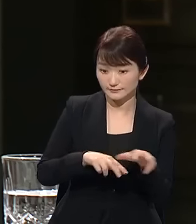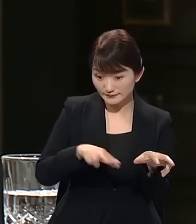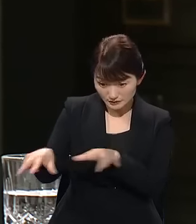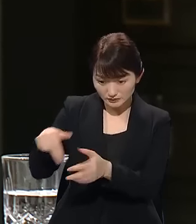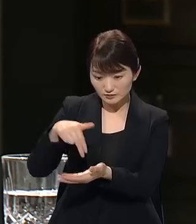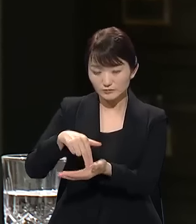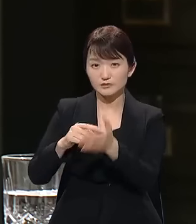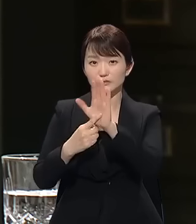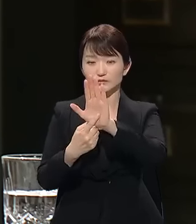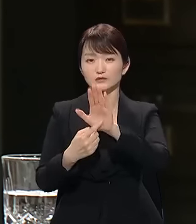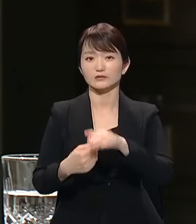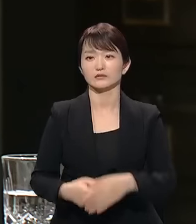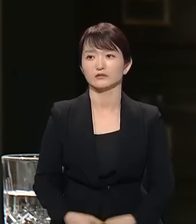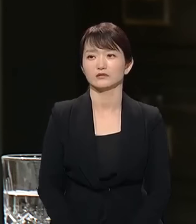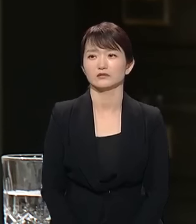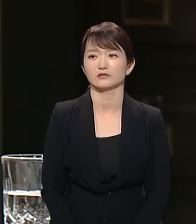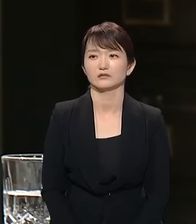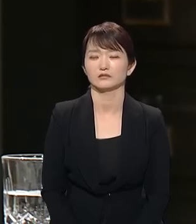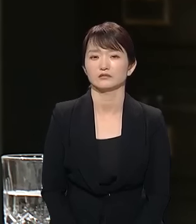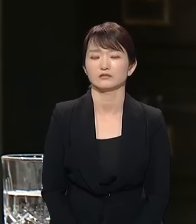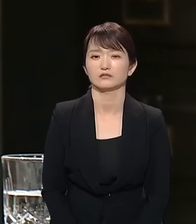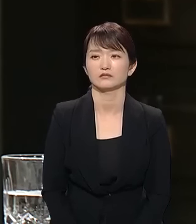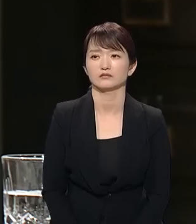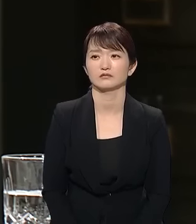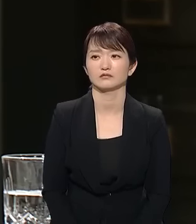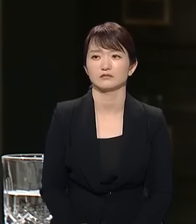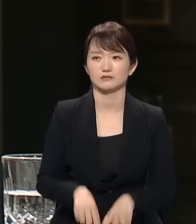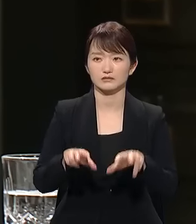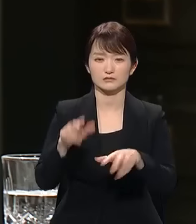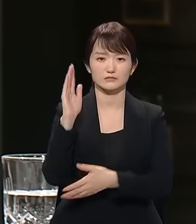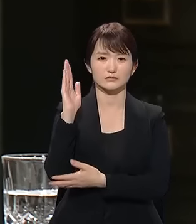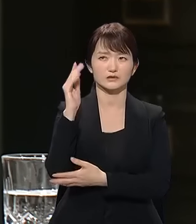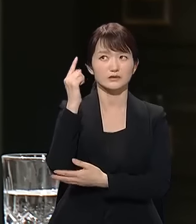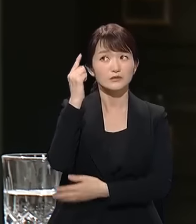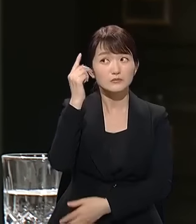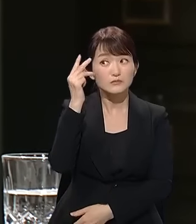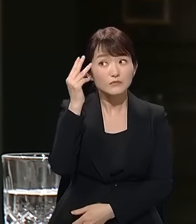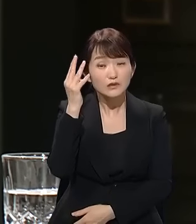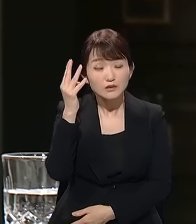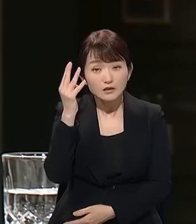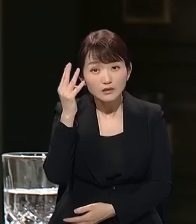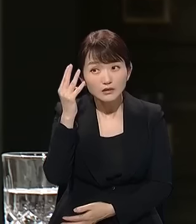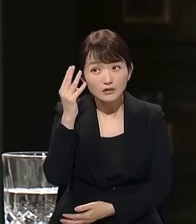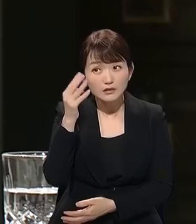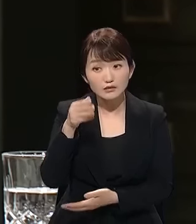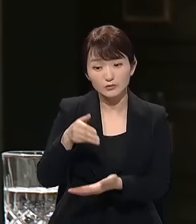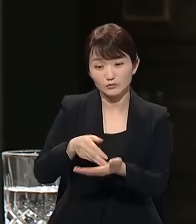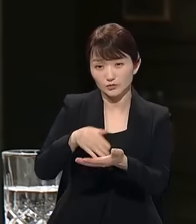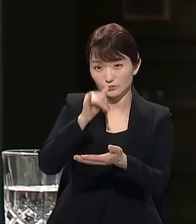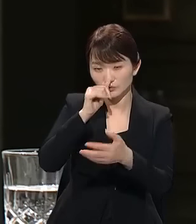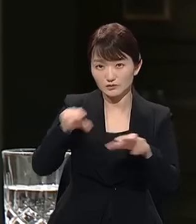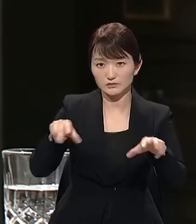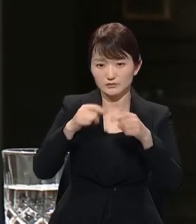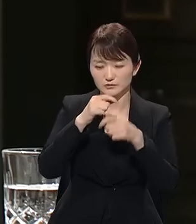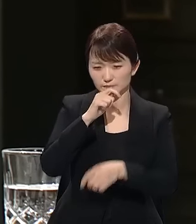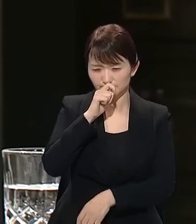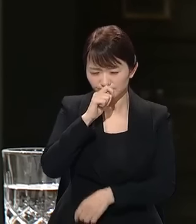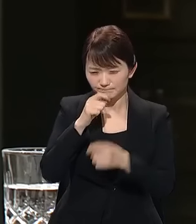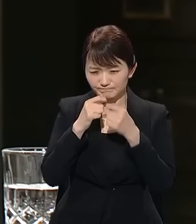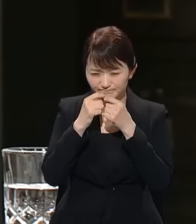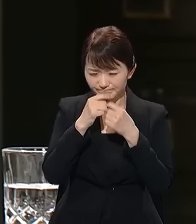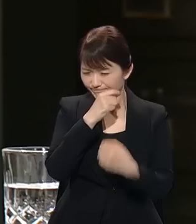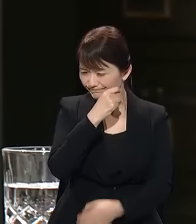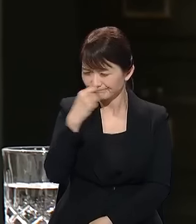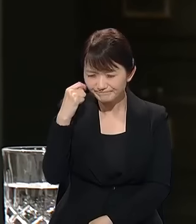입장을 내놨던 강영욱 씨. 자, 이 얘기가 지금 며칠째 나오고 있는데 입을 꾹 닫고 있어요. 저희도